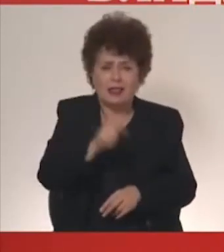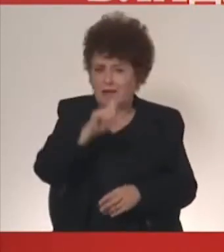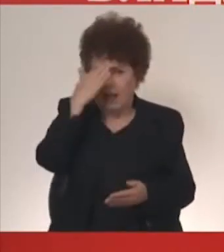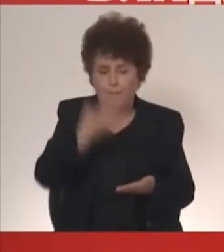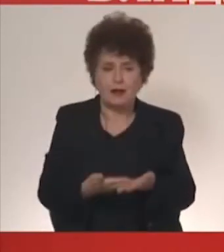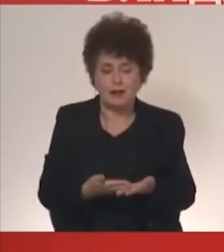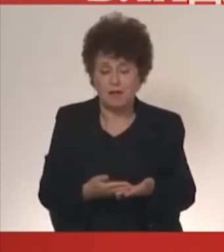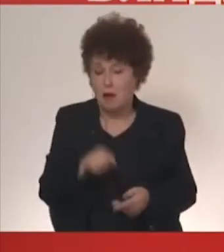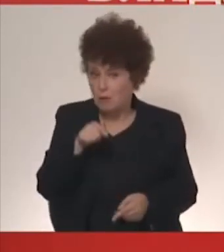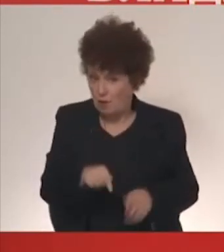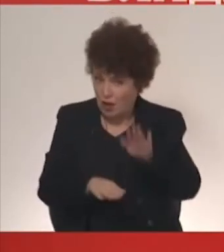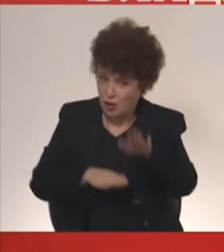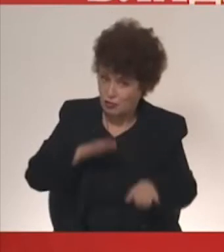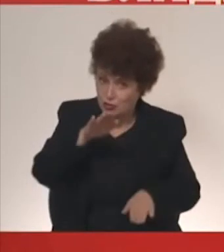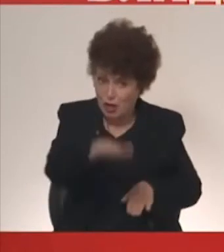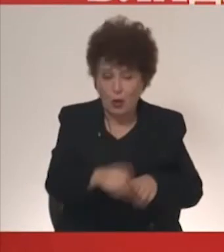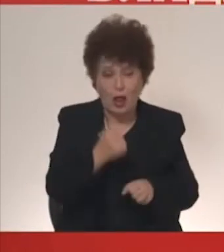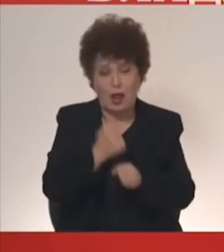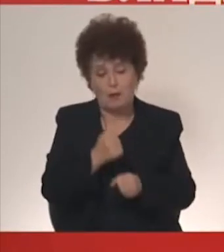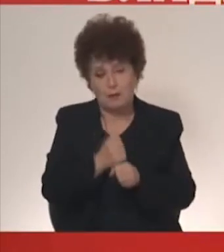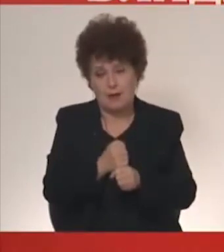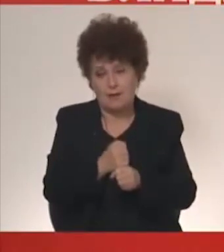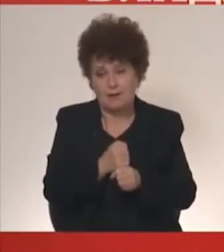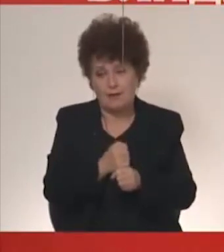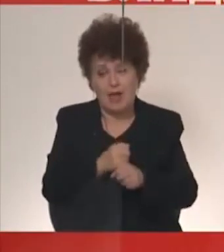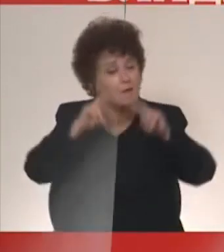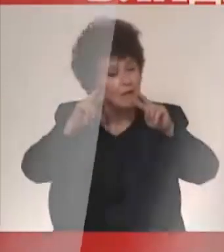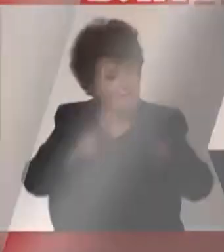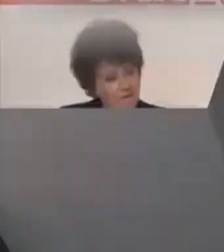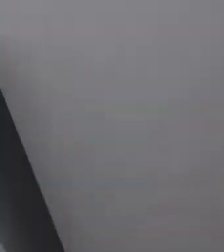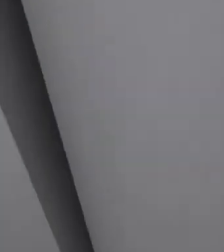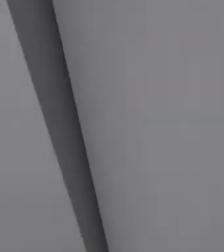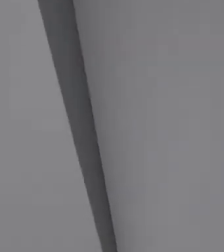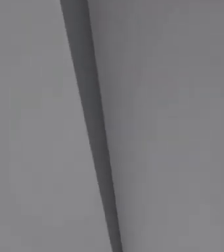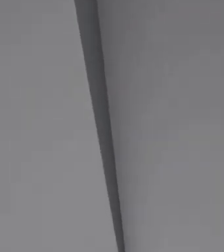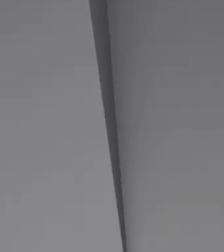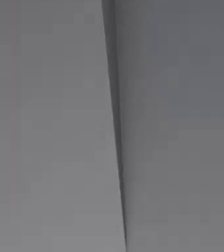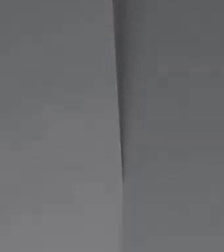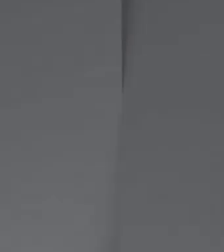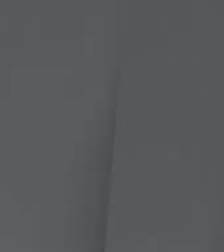memorandumit me Qendrën për Zhvillim Ndërkombëtar të Estonisë.